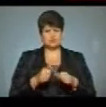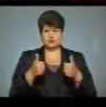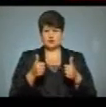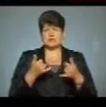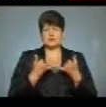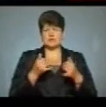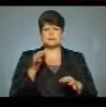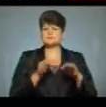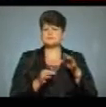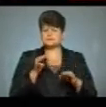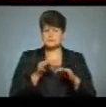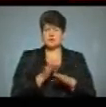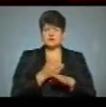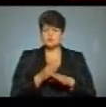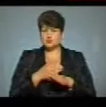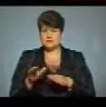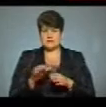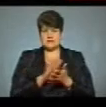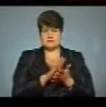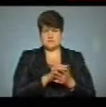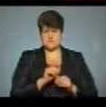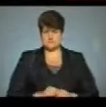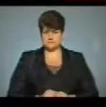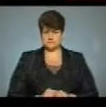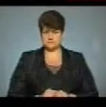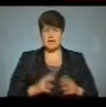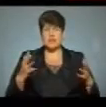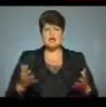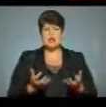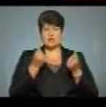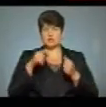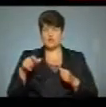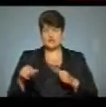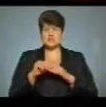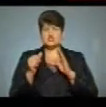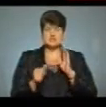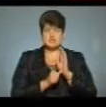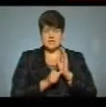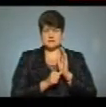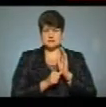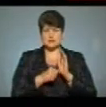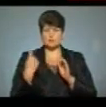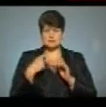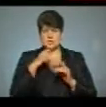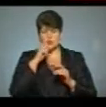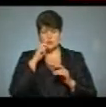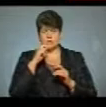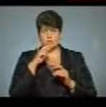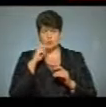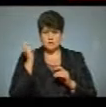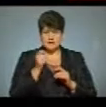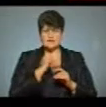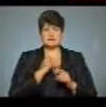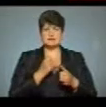оскільки сортується сміття. Рятувальники з 16 областей змагаються у Кубку України з пожежно-прикладного спорту,